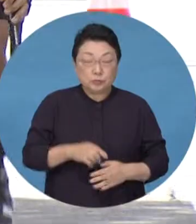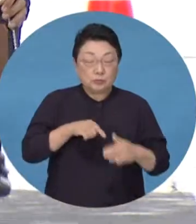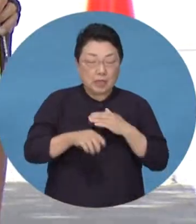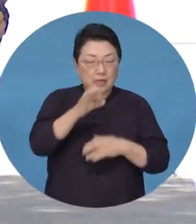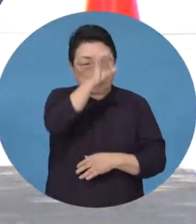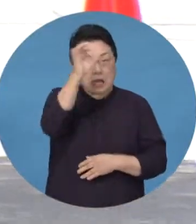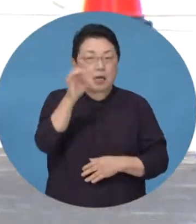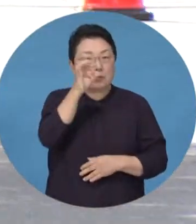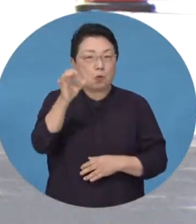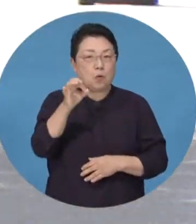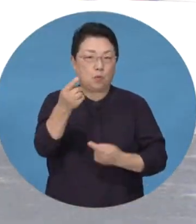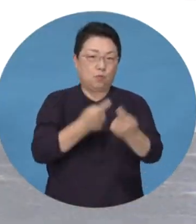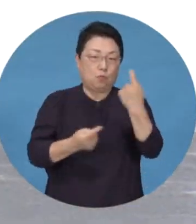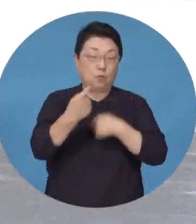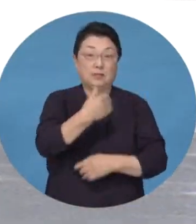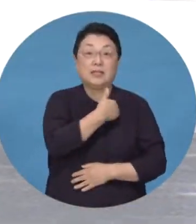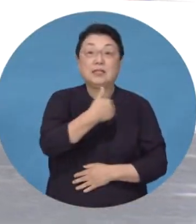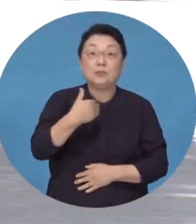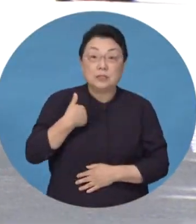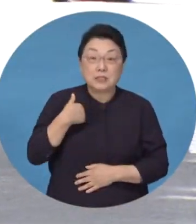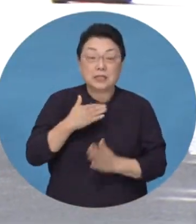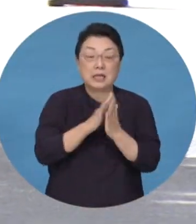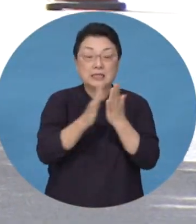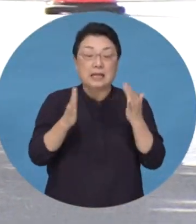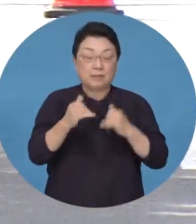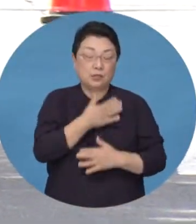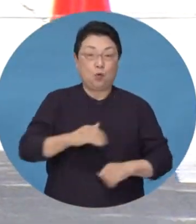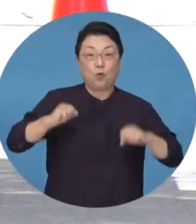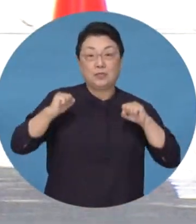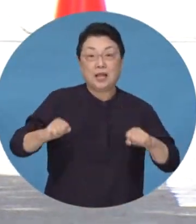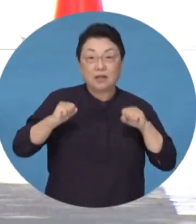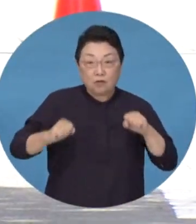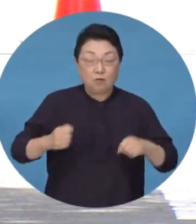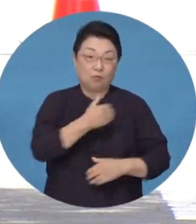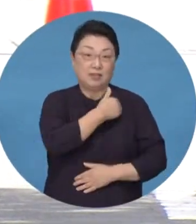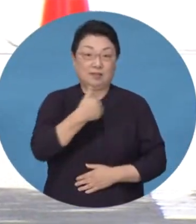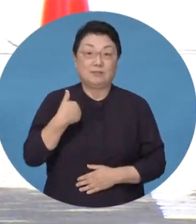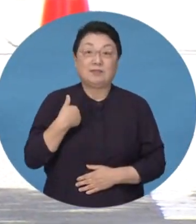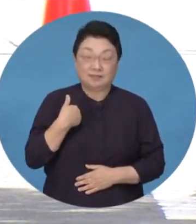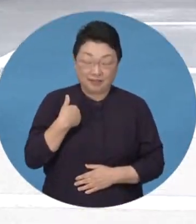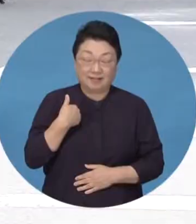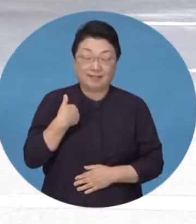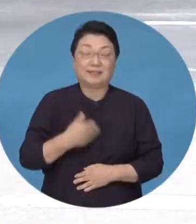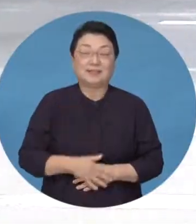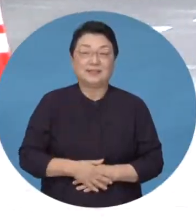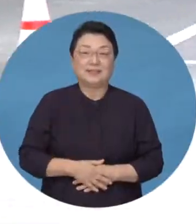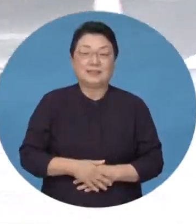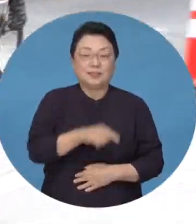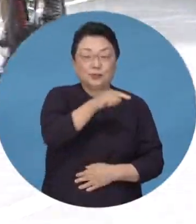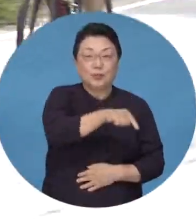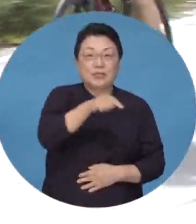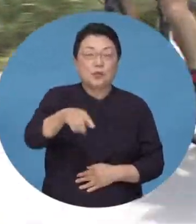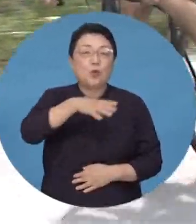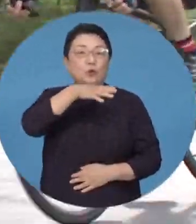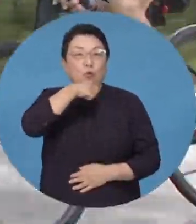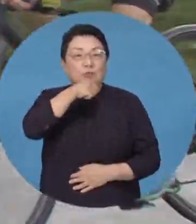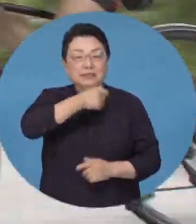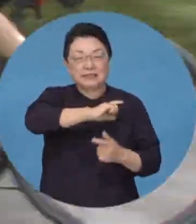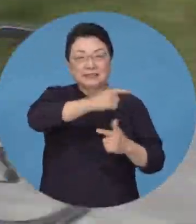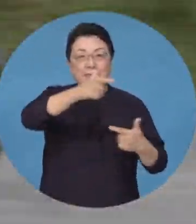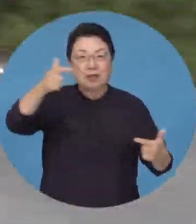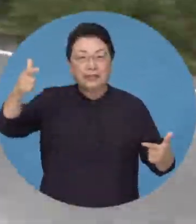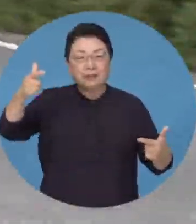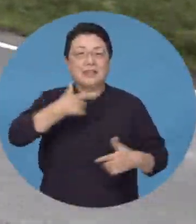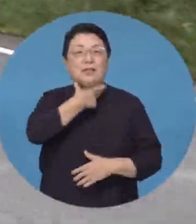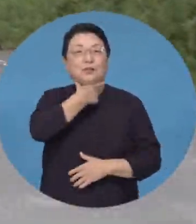つながりあるいは今度はあの県民の皆様の健康にもつながるんじゃないか思います各それぞれの年代のそれぞれのお好み